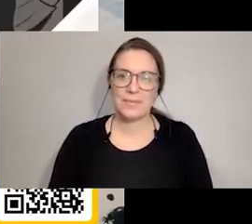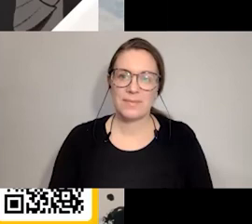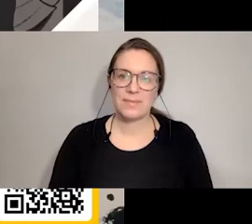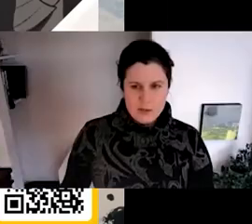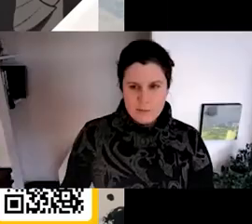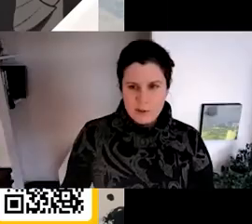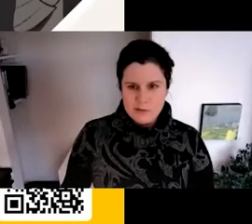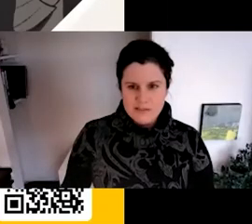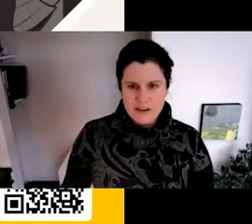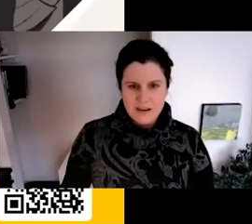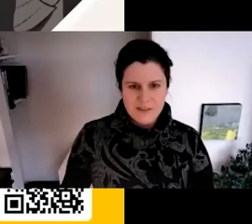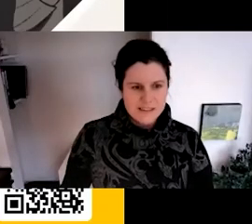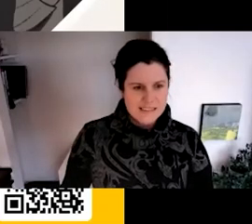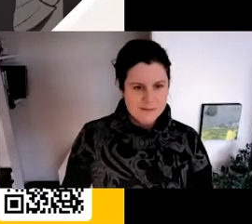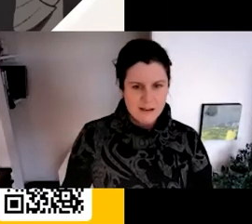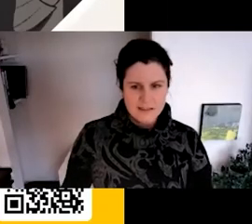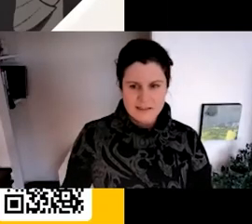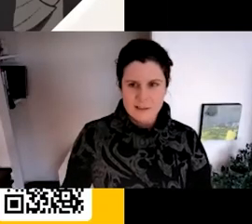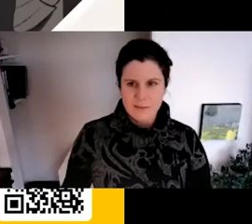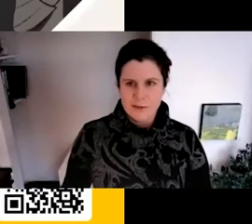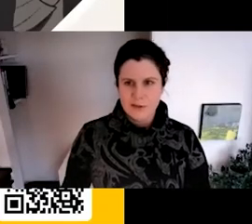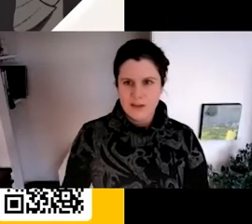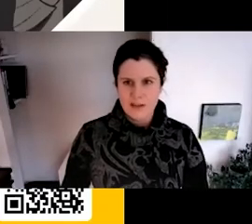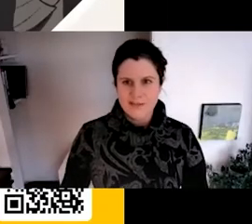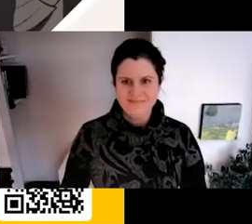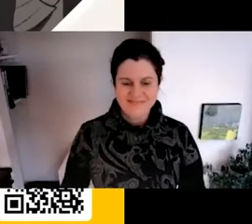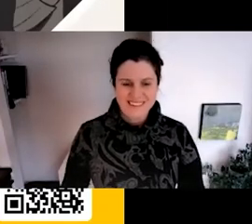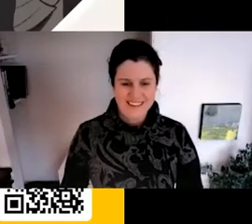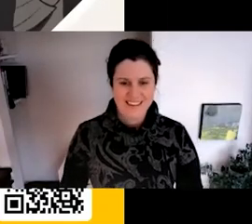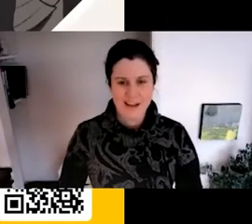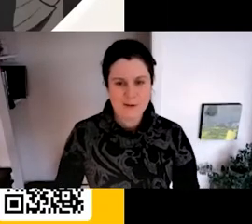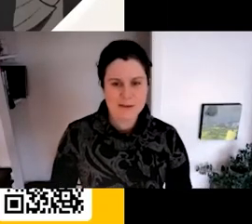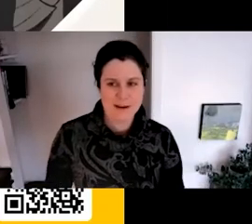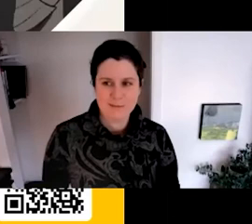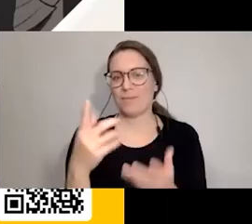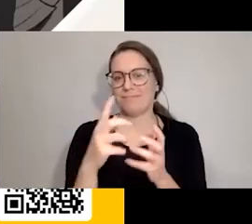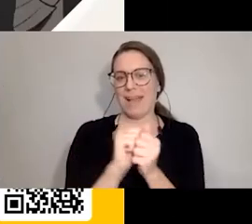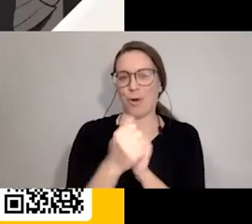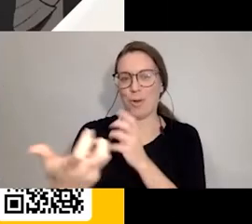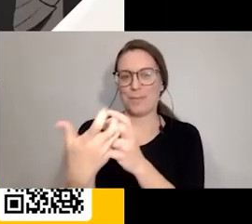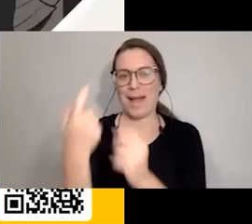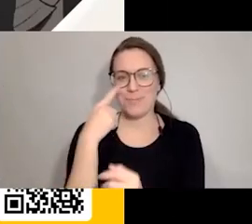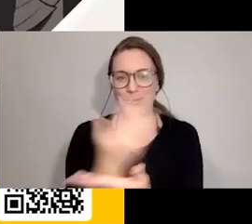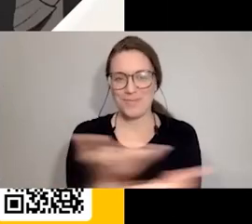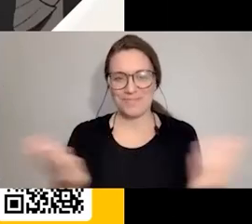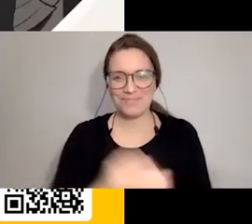je vais donc poursuivre en français en guise de mesures d'accommodement pour vous